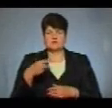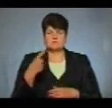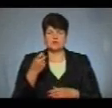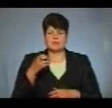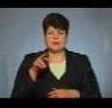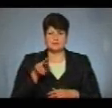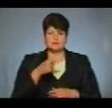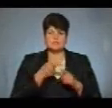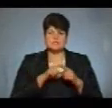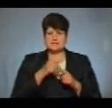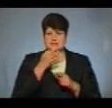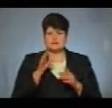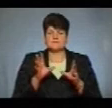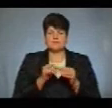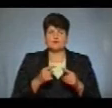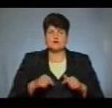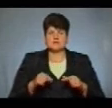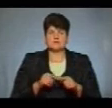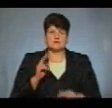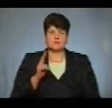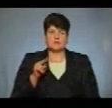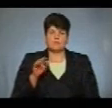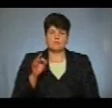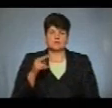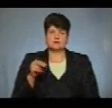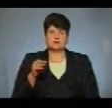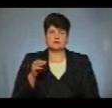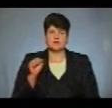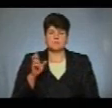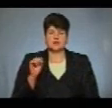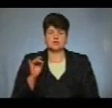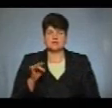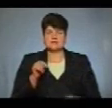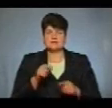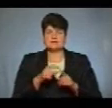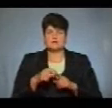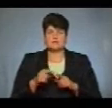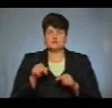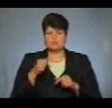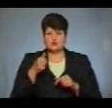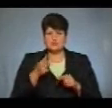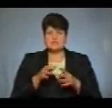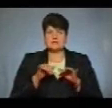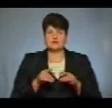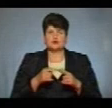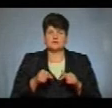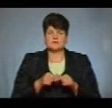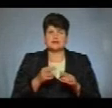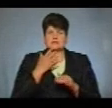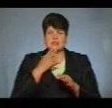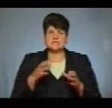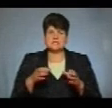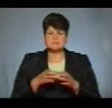новинам розповіла співорганізатор фестивалю Катерина Подтабачна. За її словами, цьогорічний захід організували Національна спілка майстрів